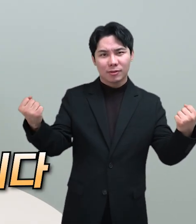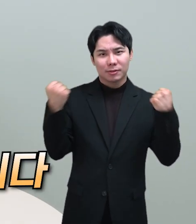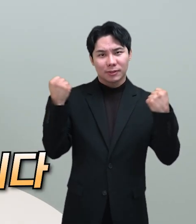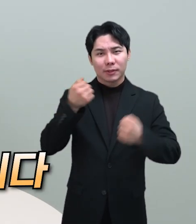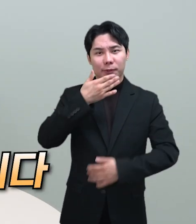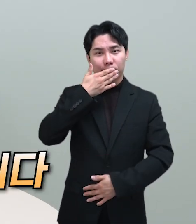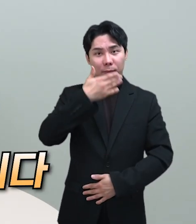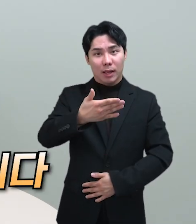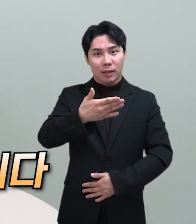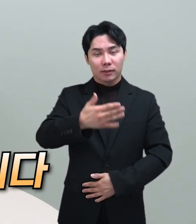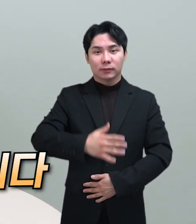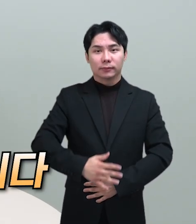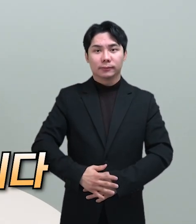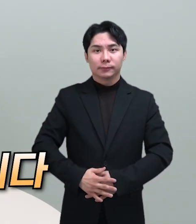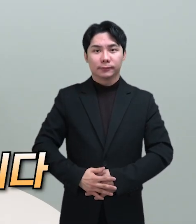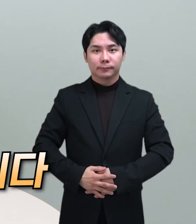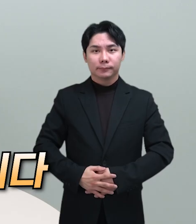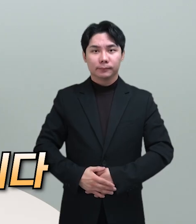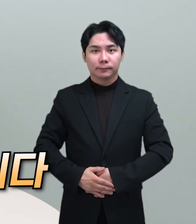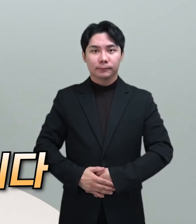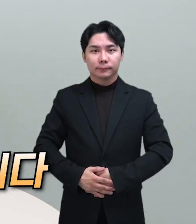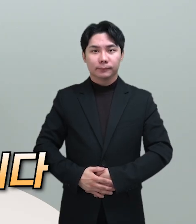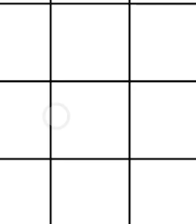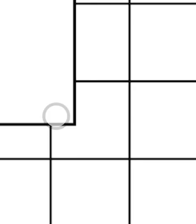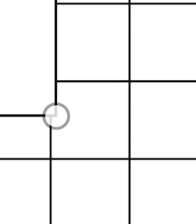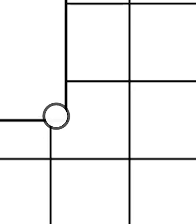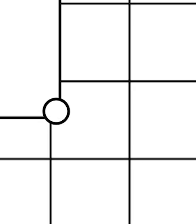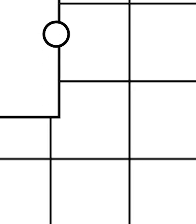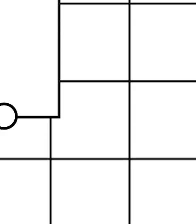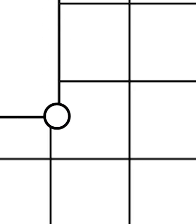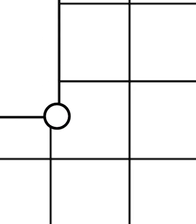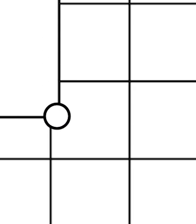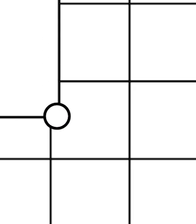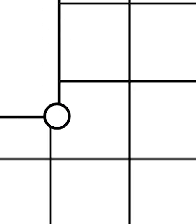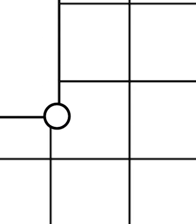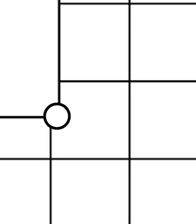없는 사람들보다 훨씬 더 오래 사실 수도 있습니다.